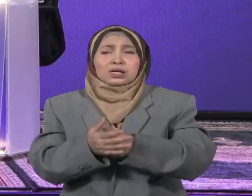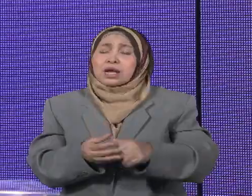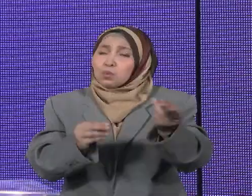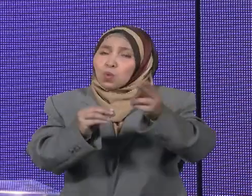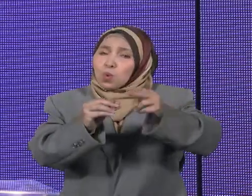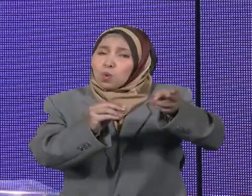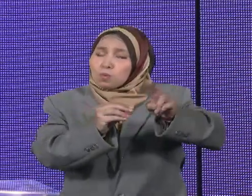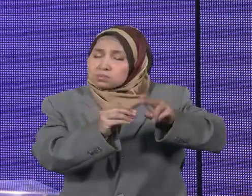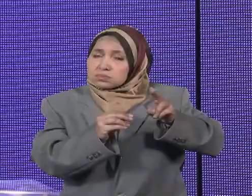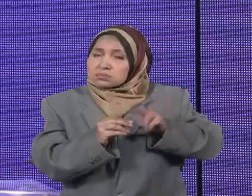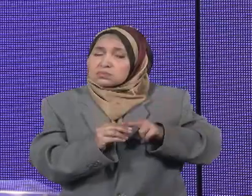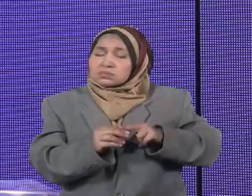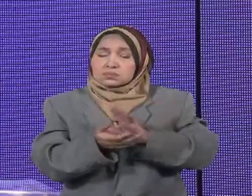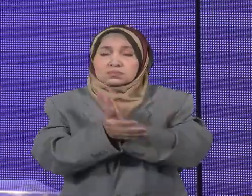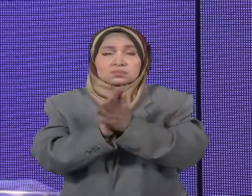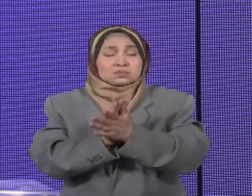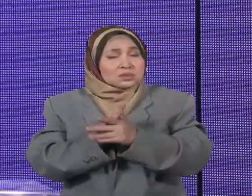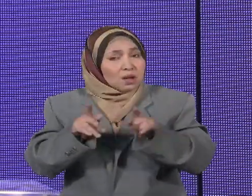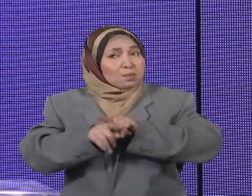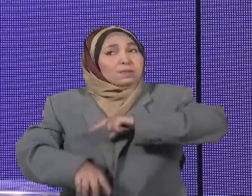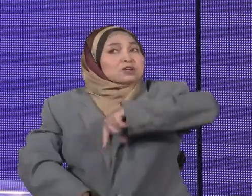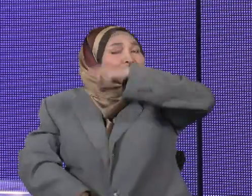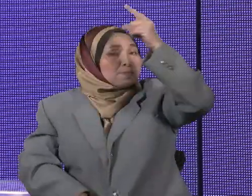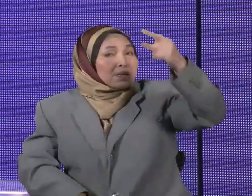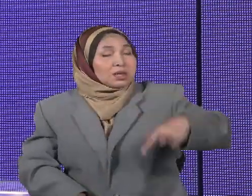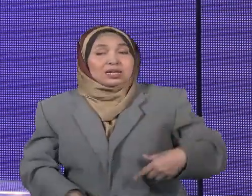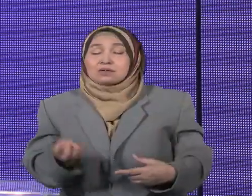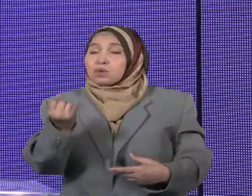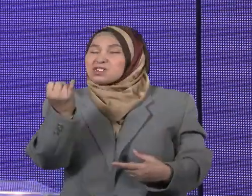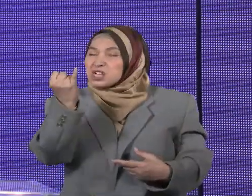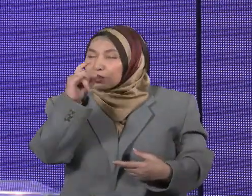itu, menjadi seperti gunung, Ustaz, daripada sebiji tamar.